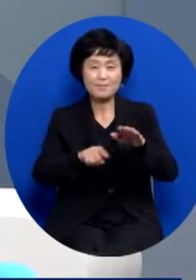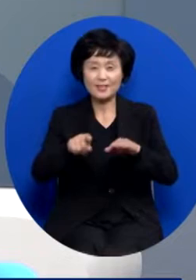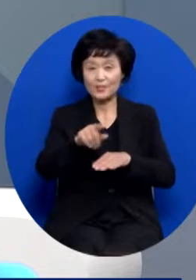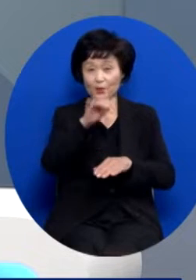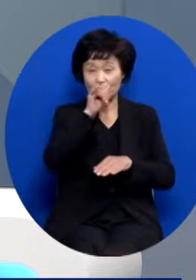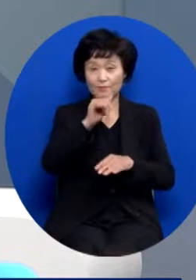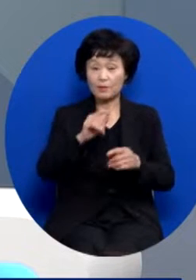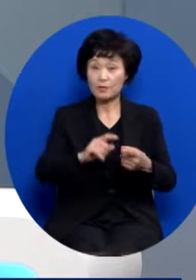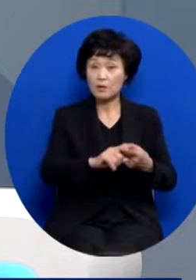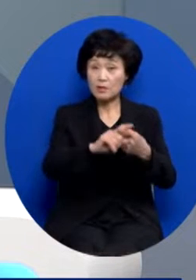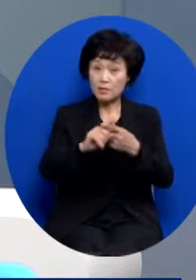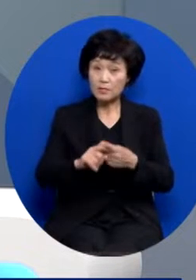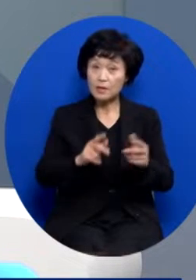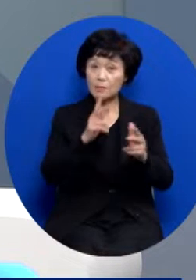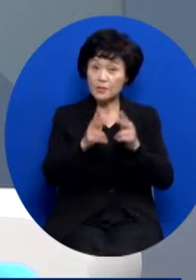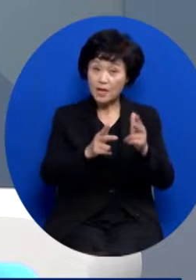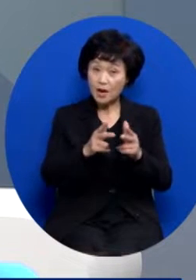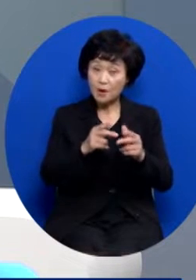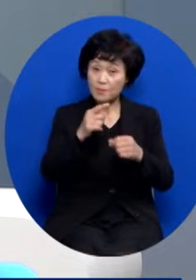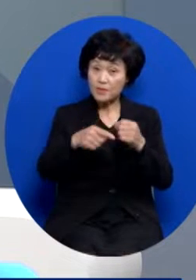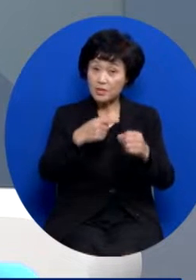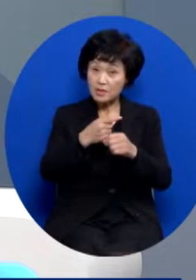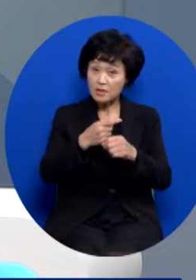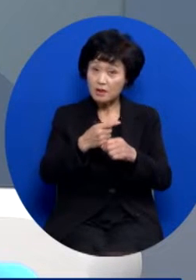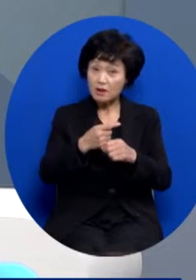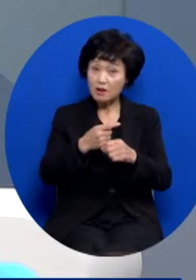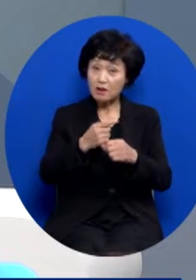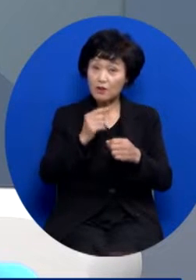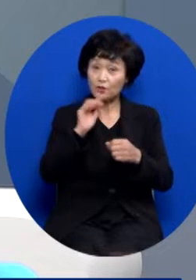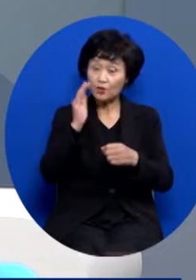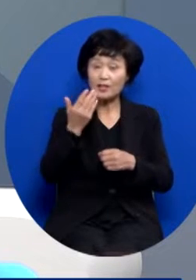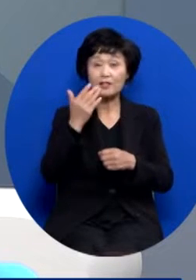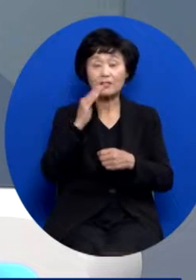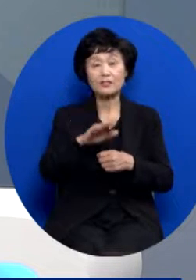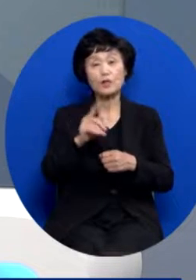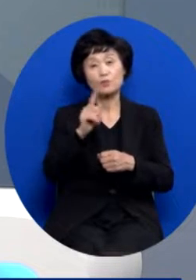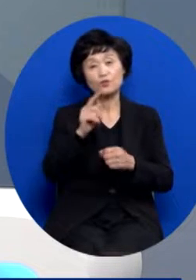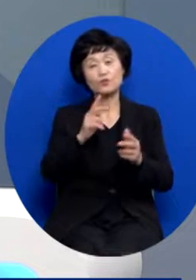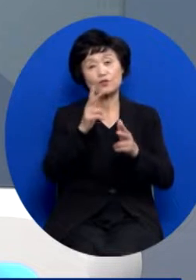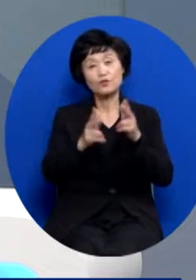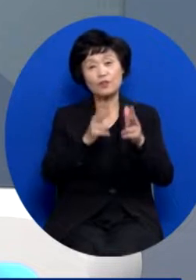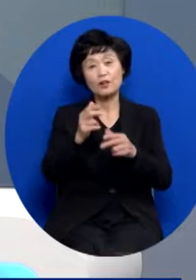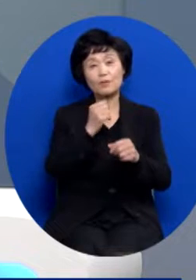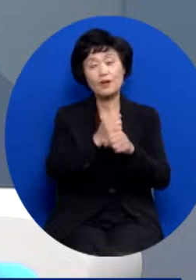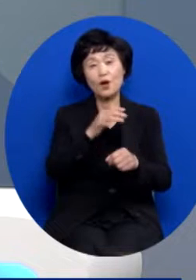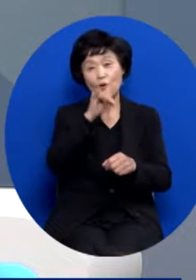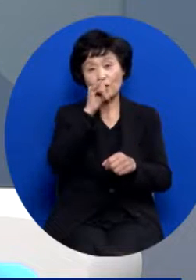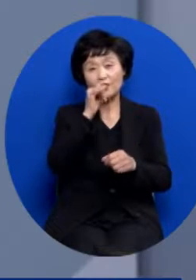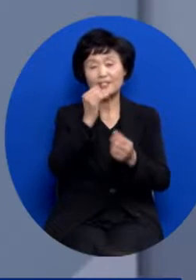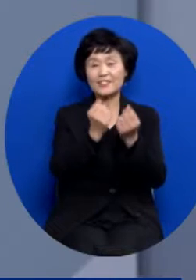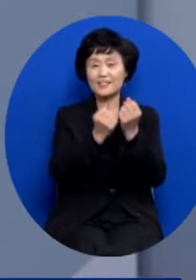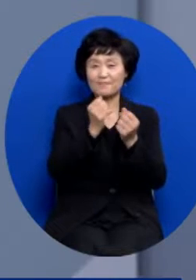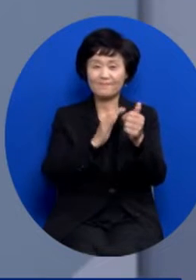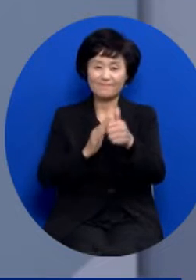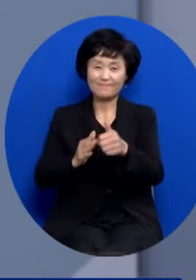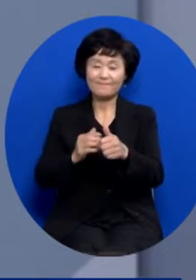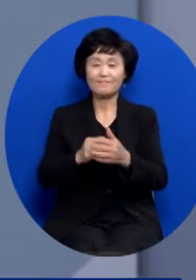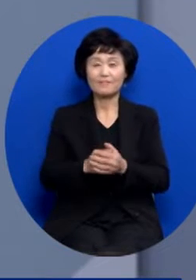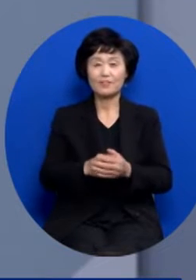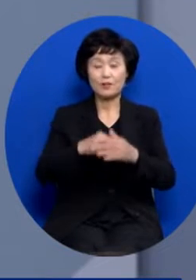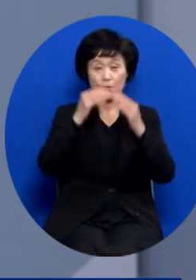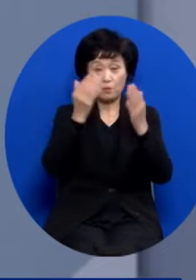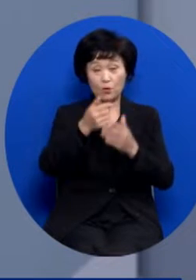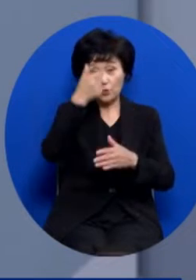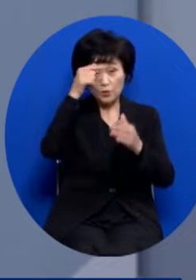1년 가까이 되셨어요. 네, 어떤 것을 중점으로 사역을 추진하고 있으신지 궁금합니다. 네, 모든 기독교